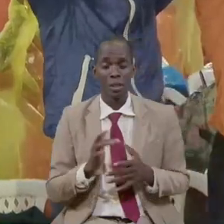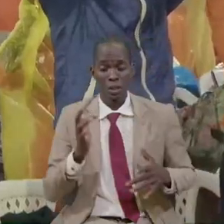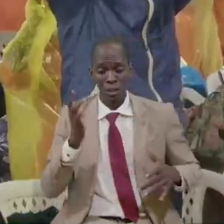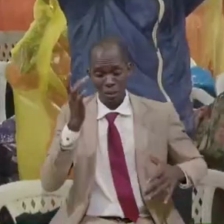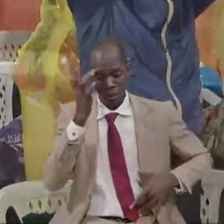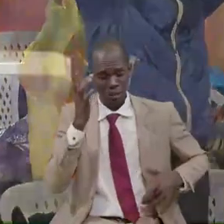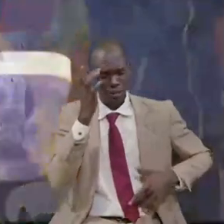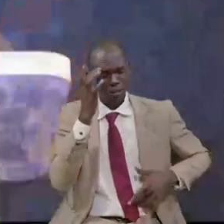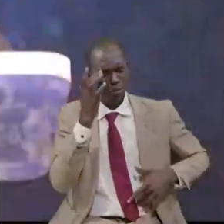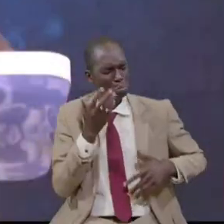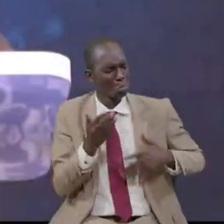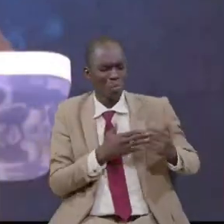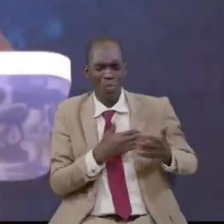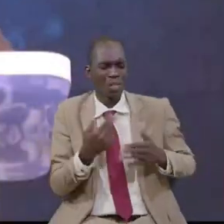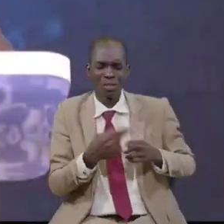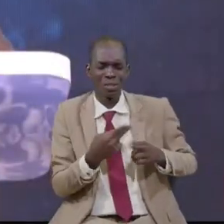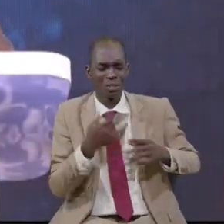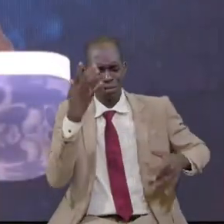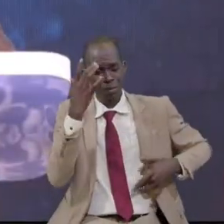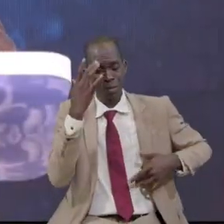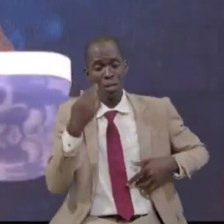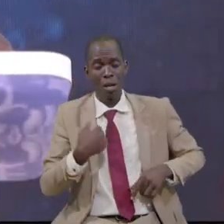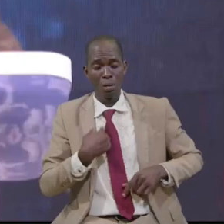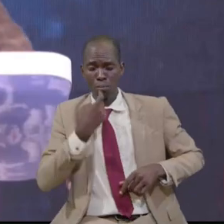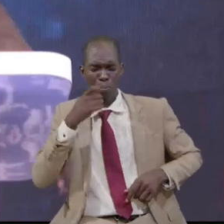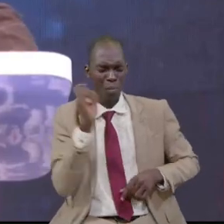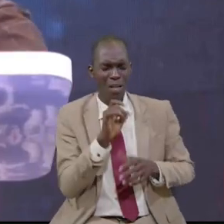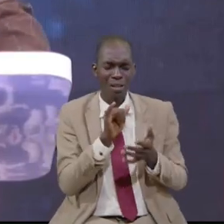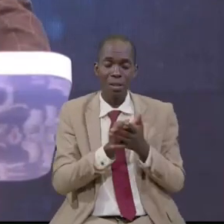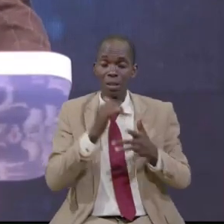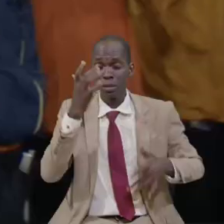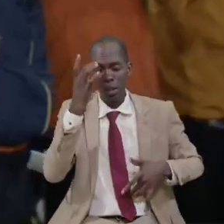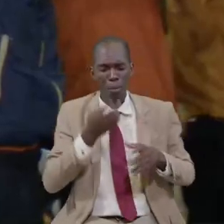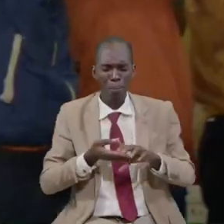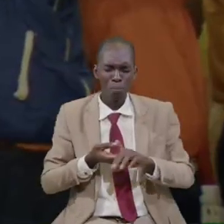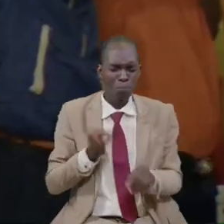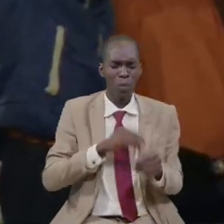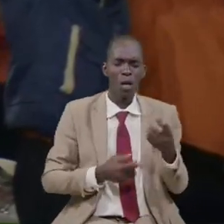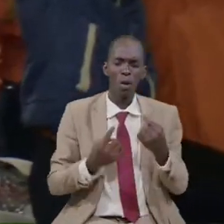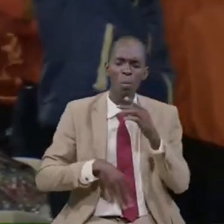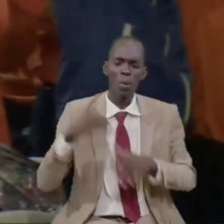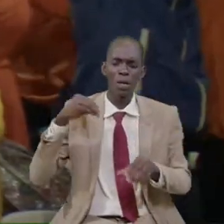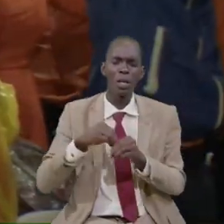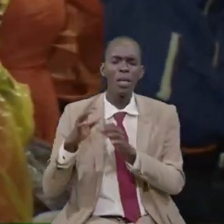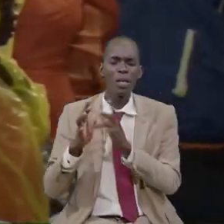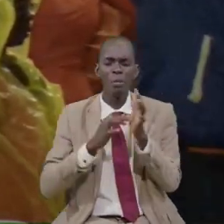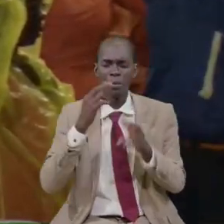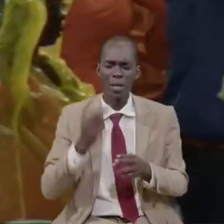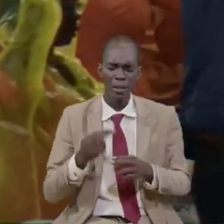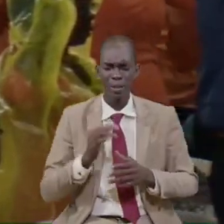Quel que soit le nom de la maladie, je commande que la maladie la sorte de là au nom de Jésus-Christ.